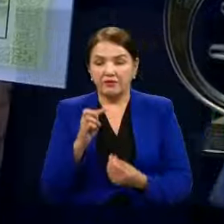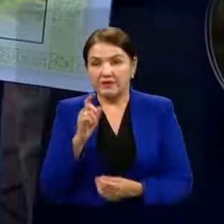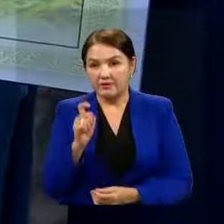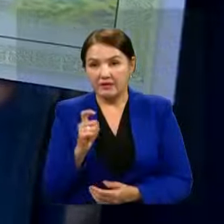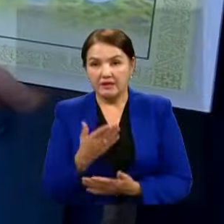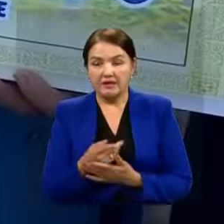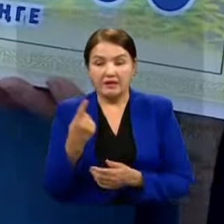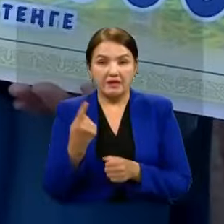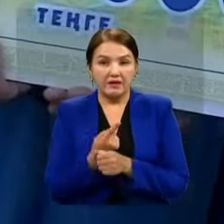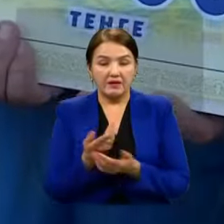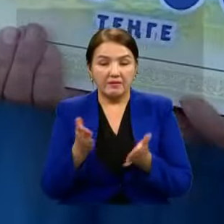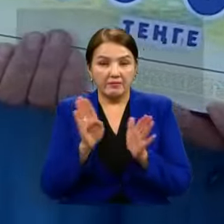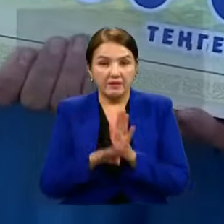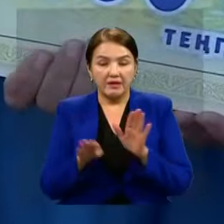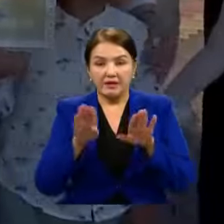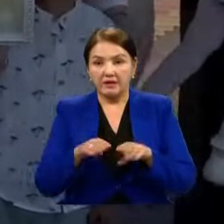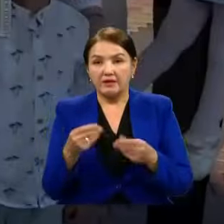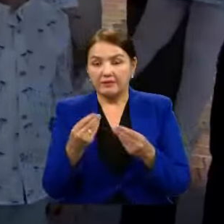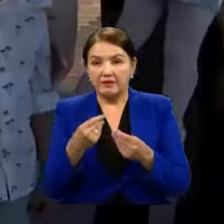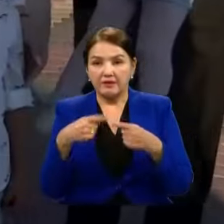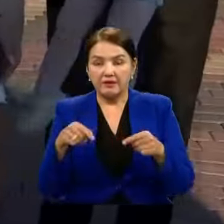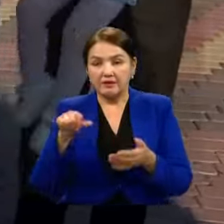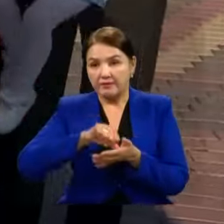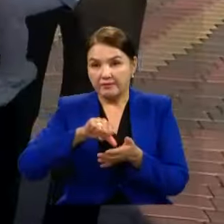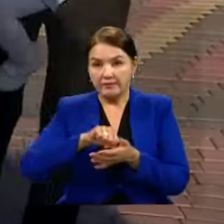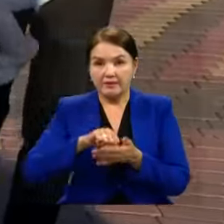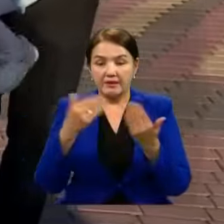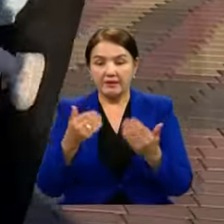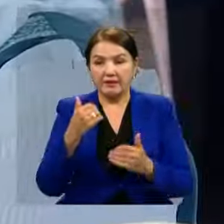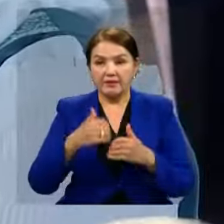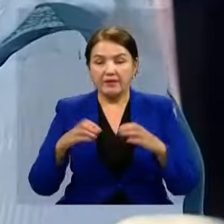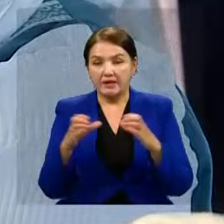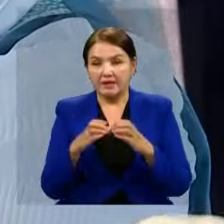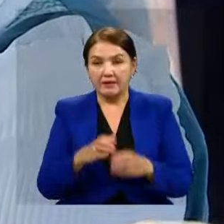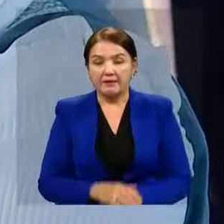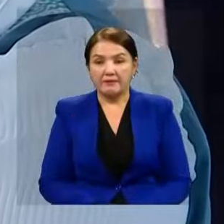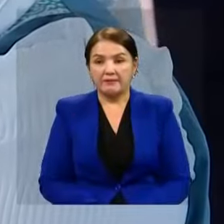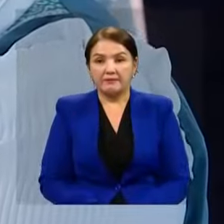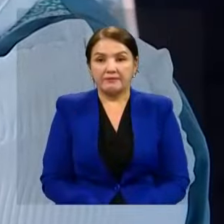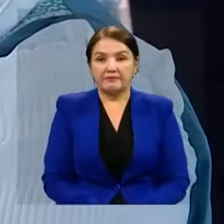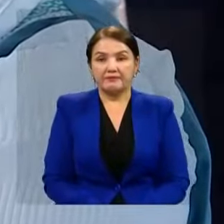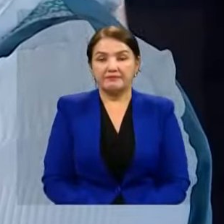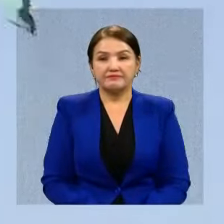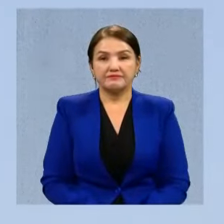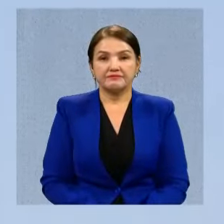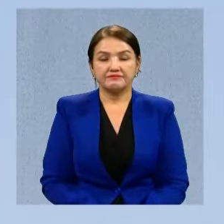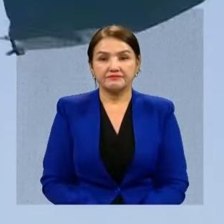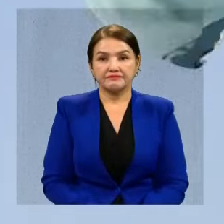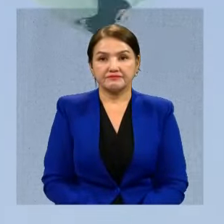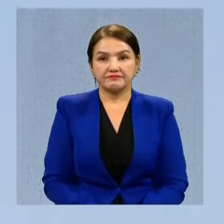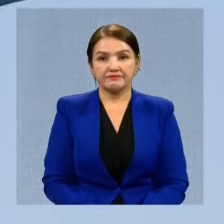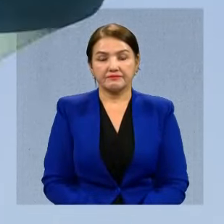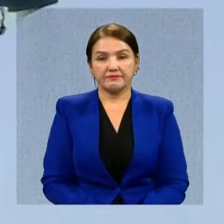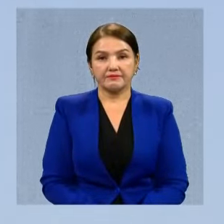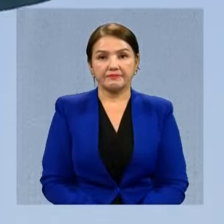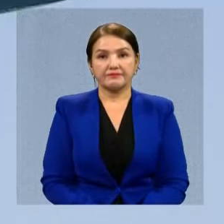Нурбаевых. Однако не остались без денежных призов и другие участники данного этапа. Шасан Жалбаков, Динара Абдуалиева, Нурбол